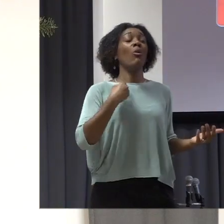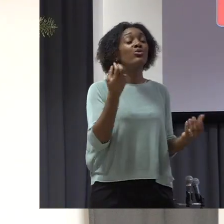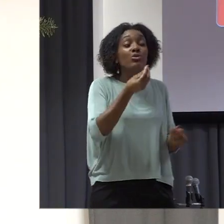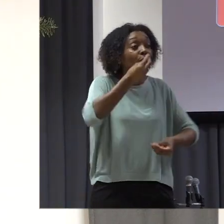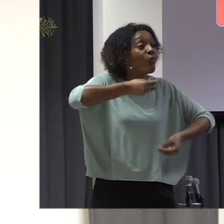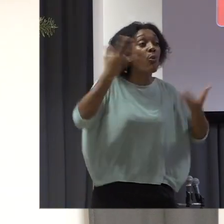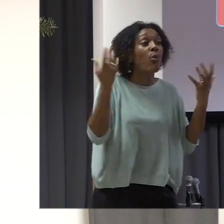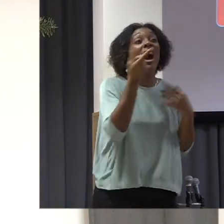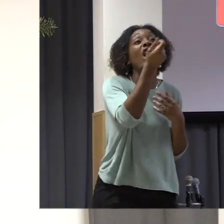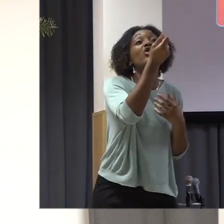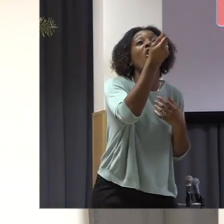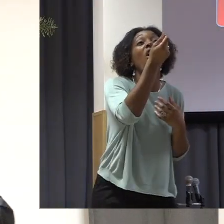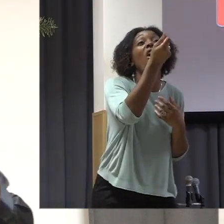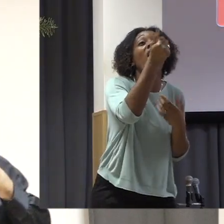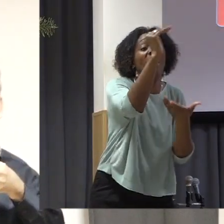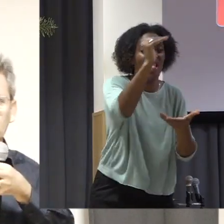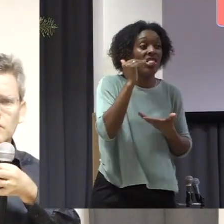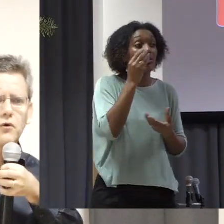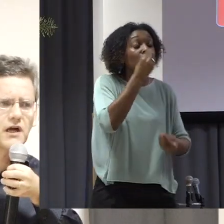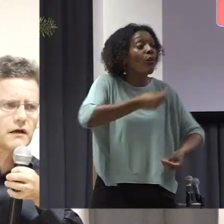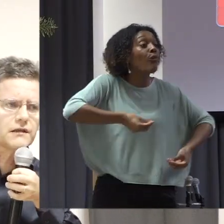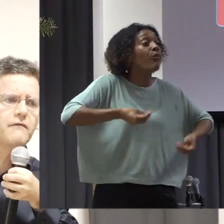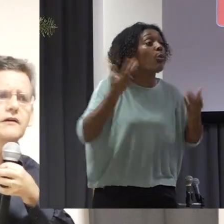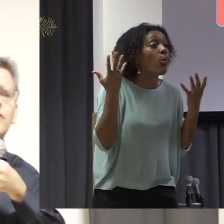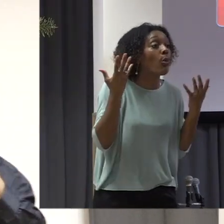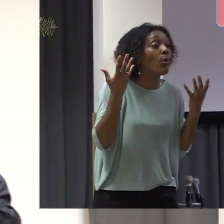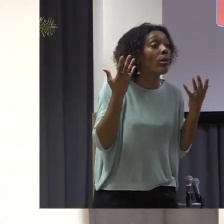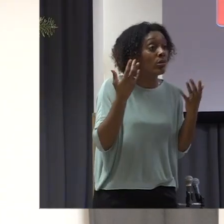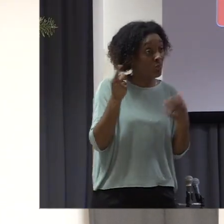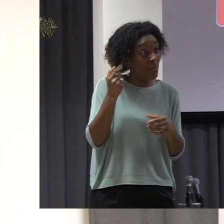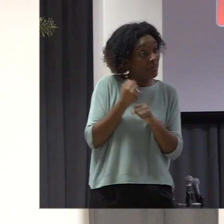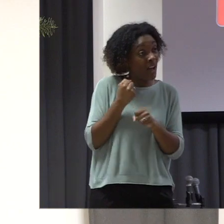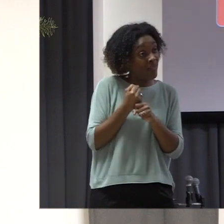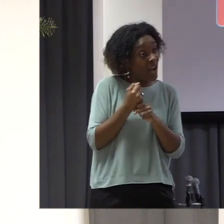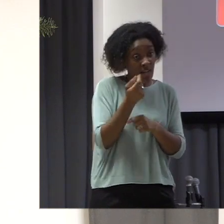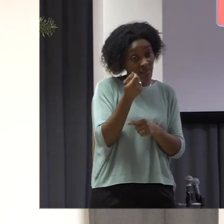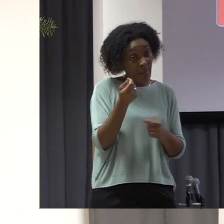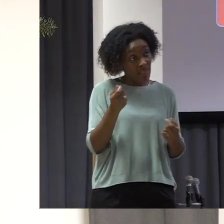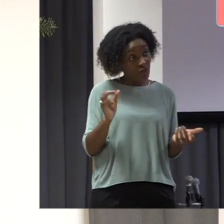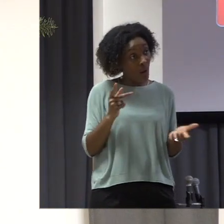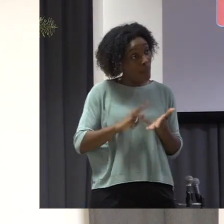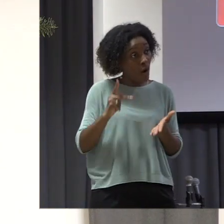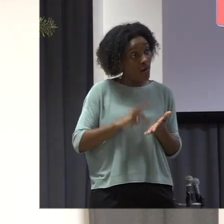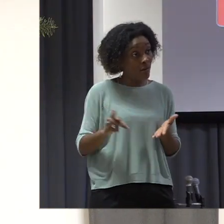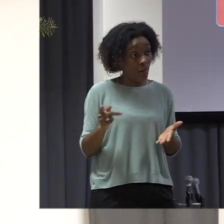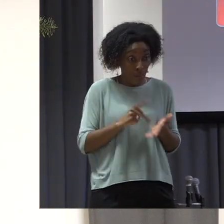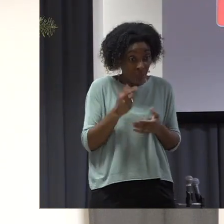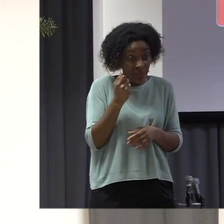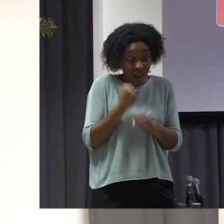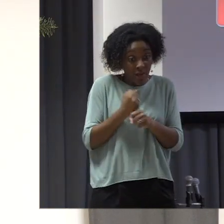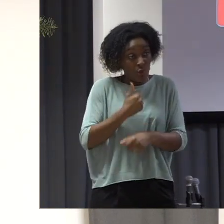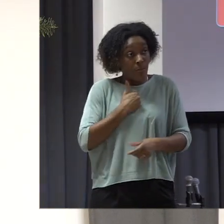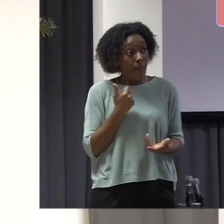recherchait pas l'argent. Au contraire, il travaillait de lui-même, de ses propres mains, pour n'être redevable de